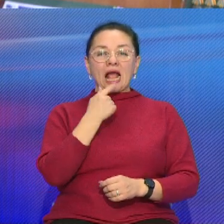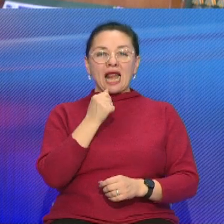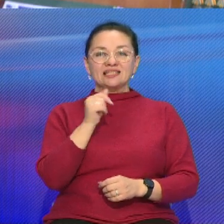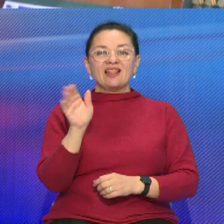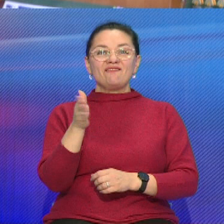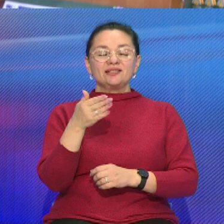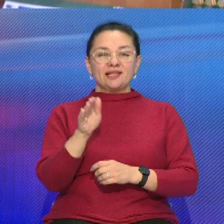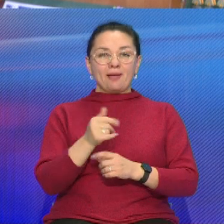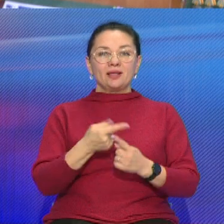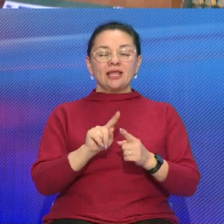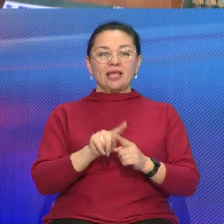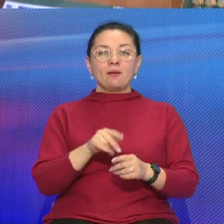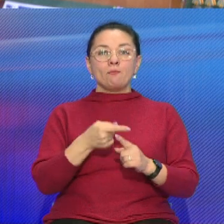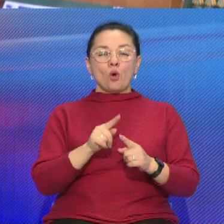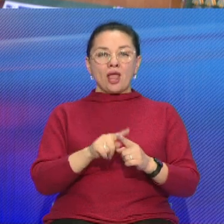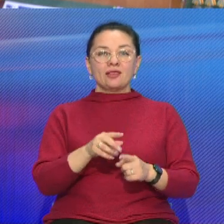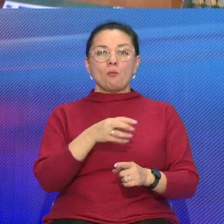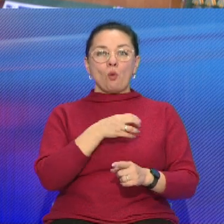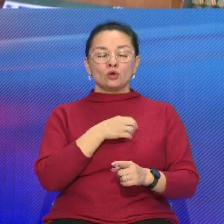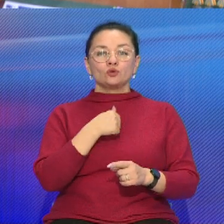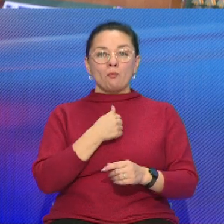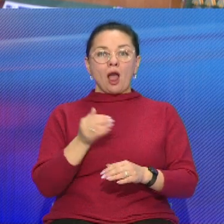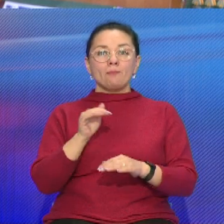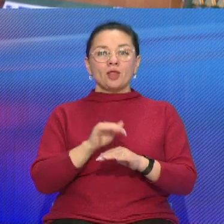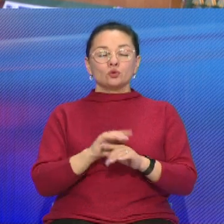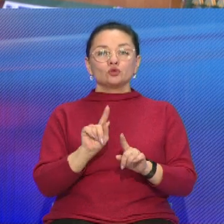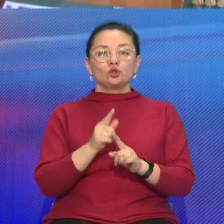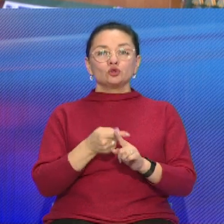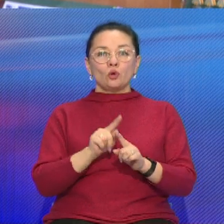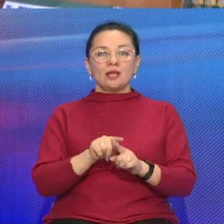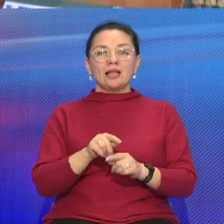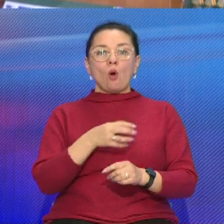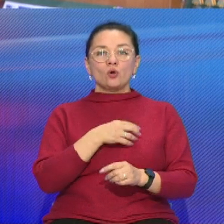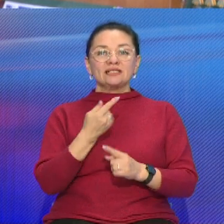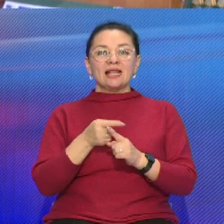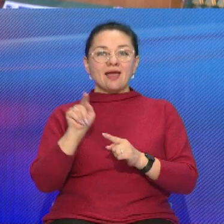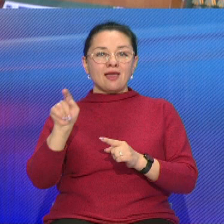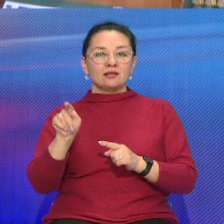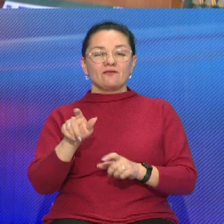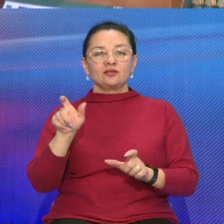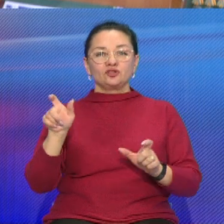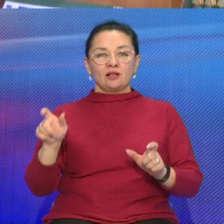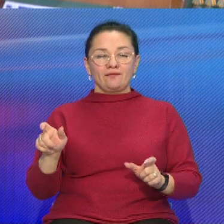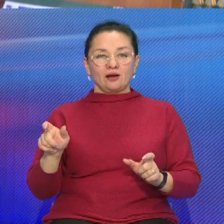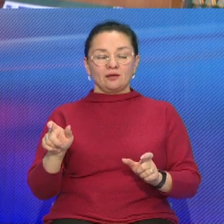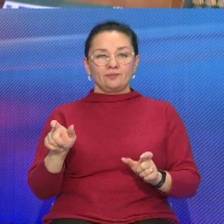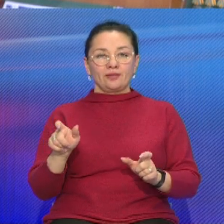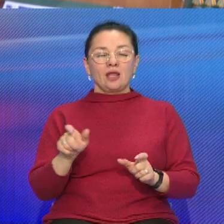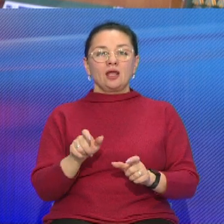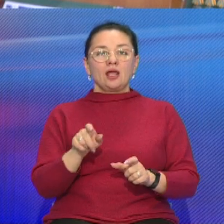был найден, и вот по ордену мы обнаружили, что это орден именно этого человека. Вот. Орден